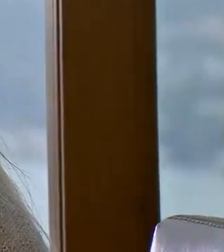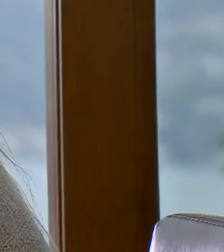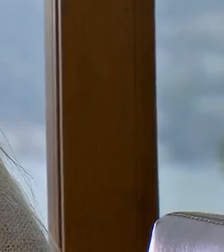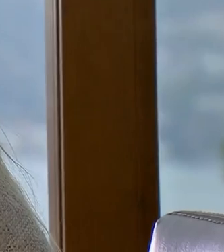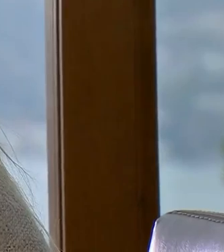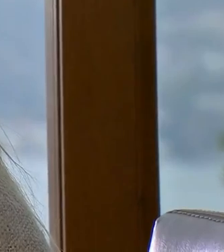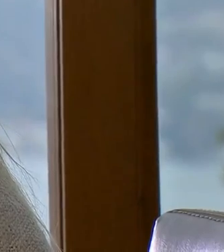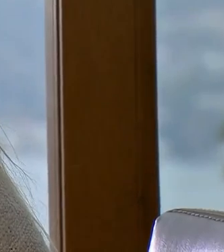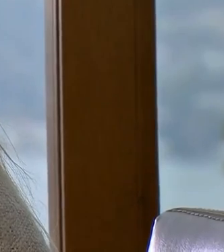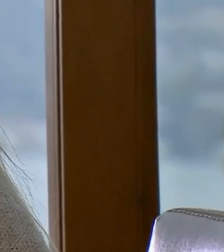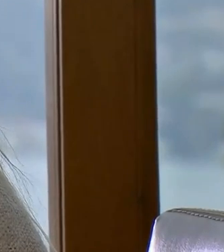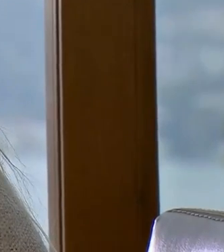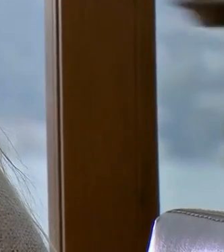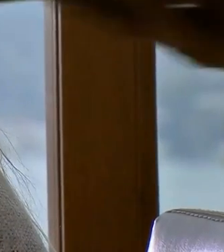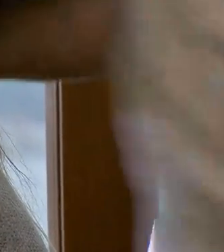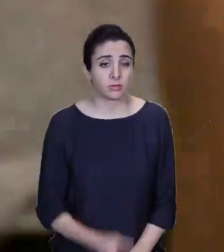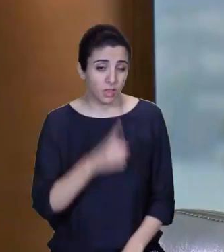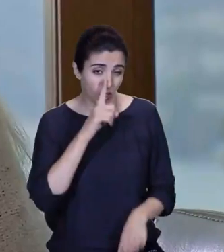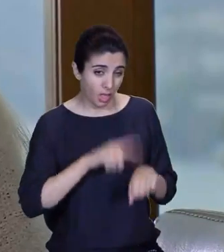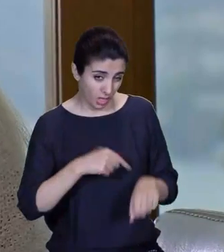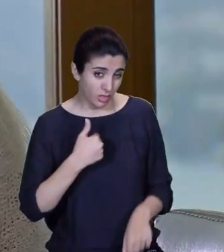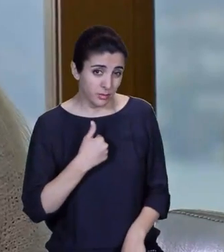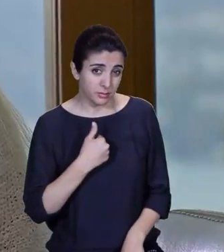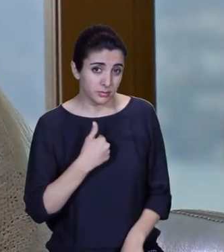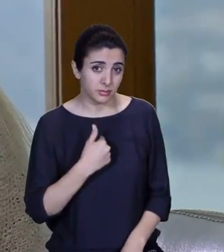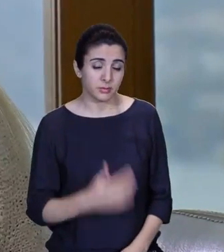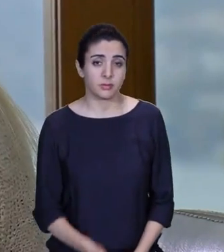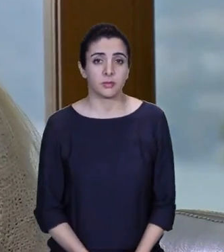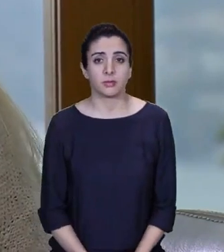Çantasını omzuna astı, gidiyor. Ben de yedim.